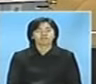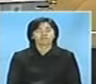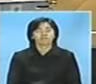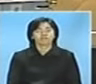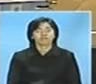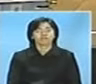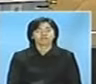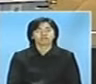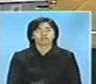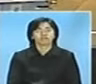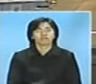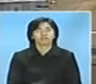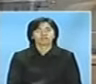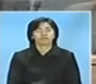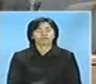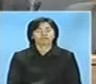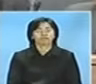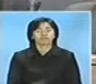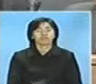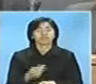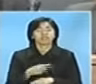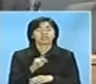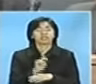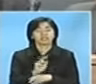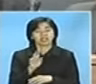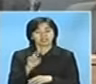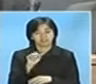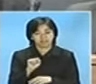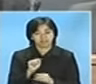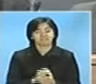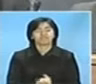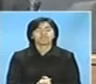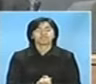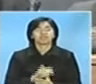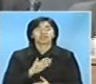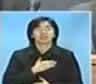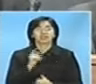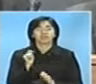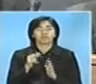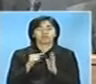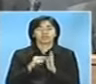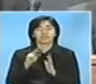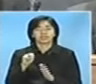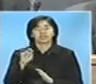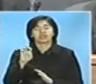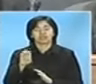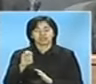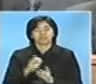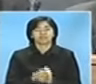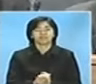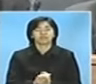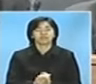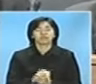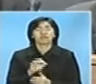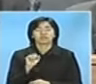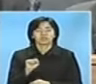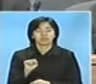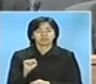กับเรียนท่านประธานรัฐสภาที่เคารพกับผมนายธานีอ่อนละเอียดสมาชิ